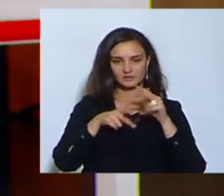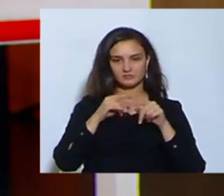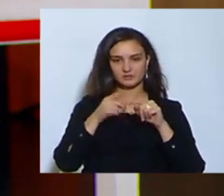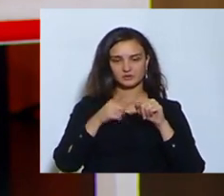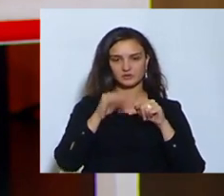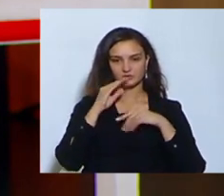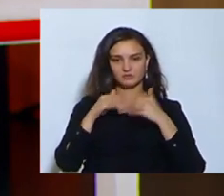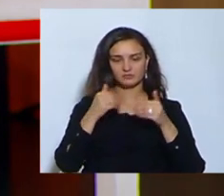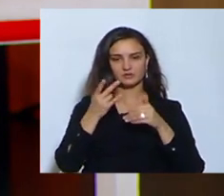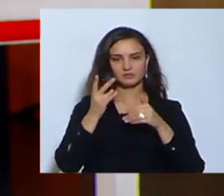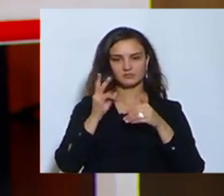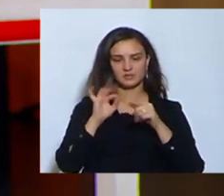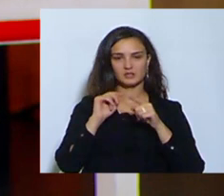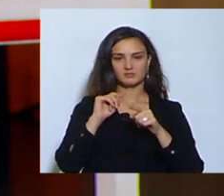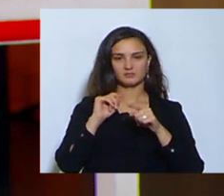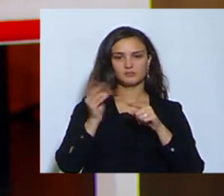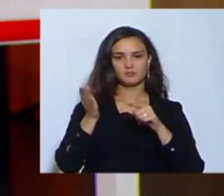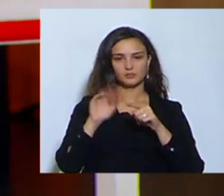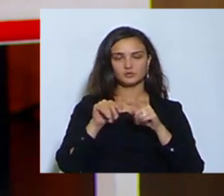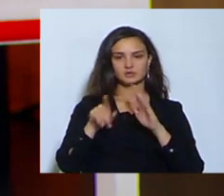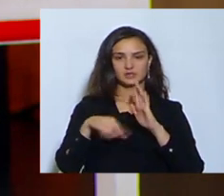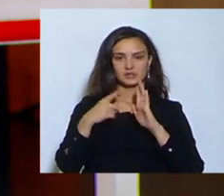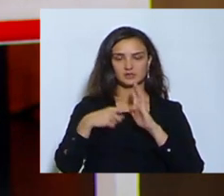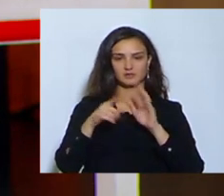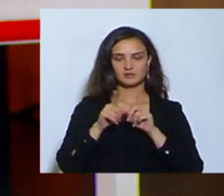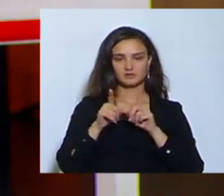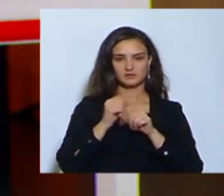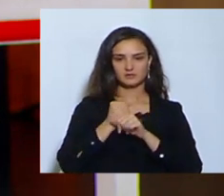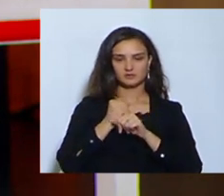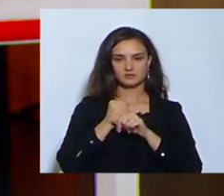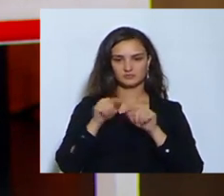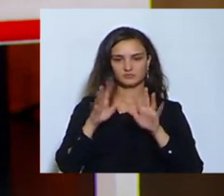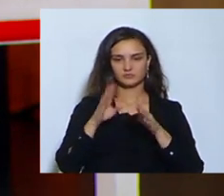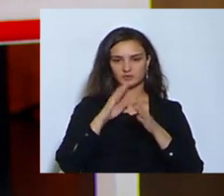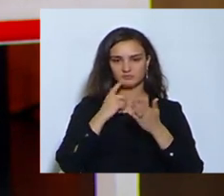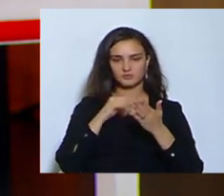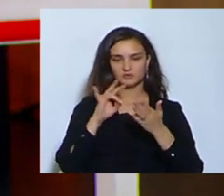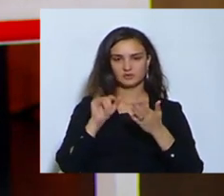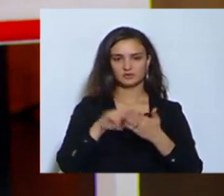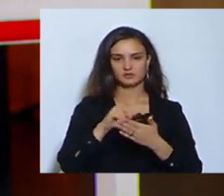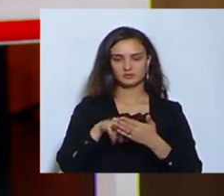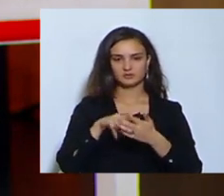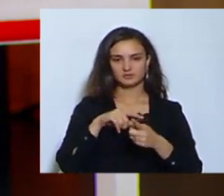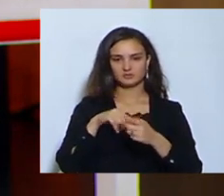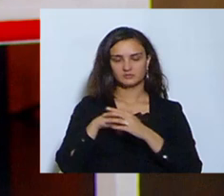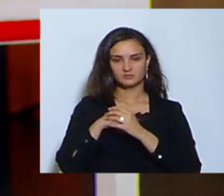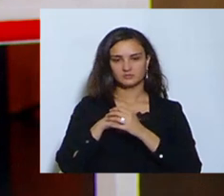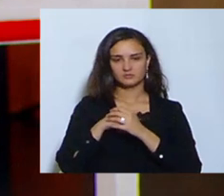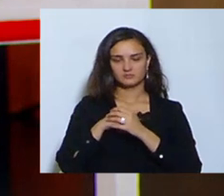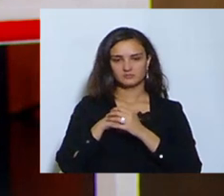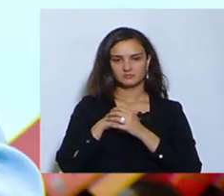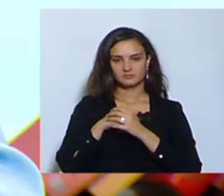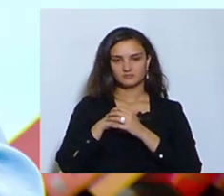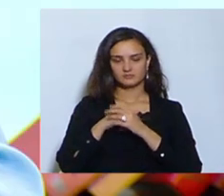ასე შემდეგ. თუმცა მოდით დავსვათ ასე კითხვა. ამ შემთხვევაში ქალბატონ ნათიას უსამ კითხვას. ერთი